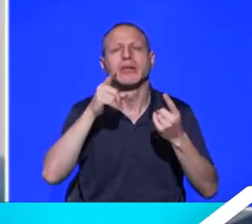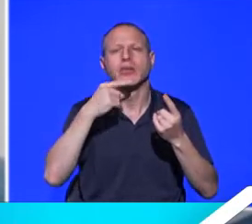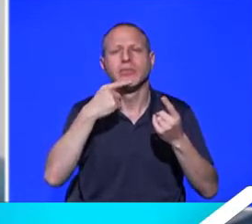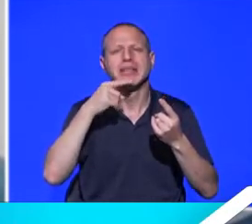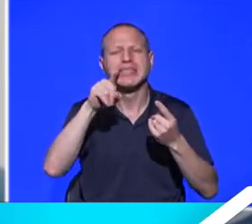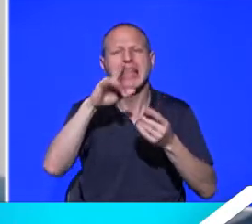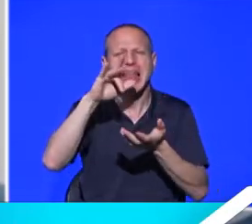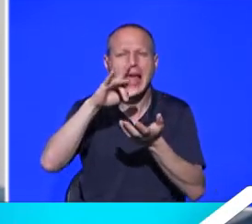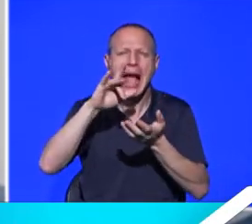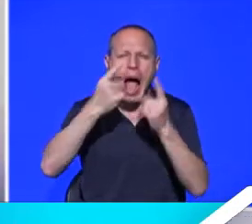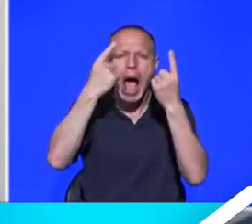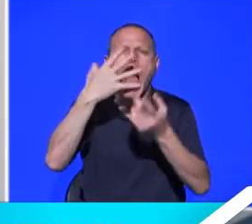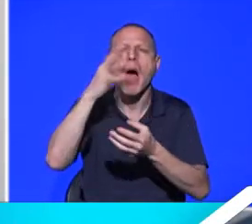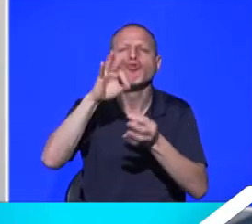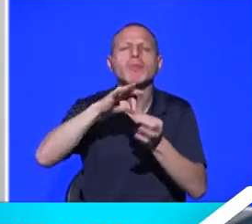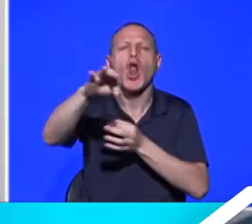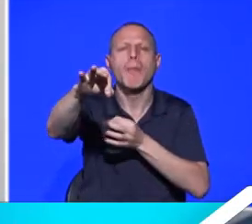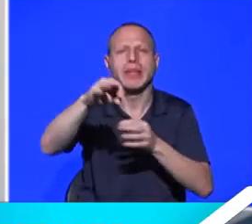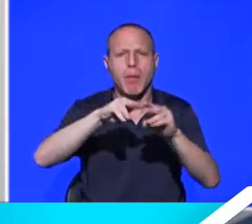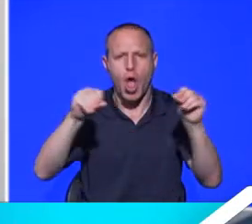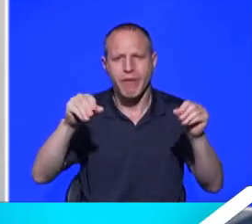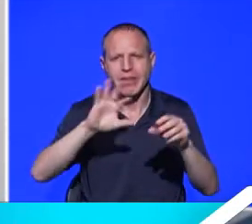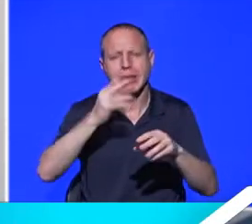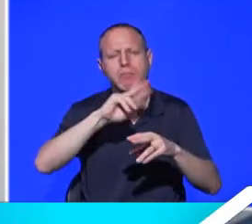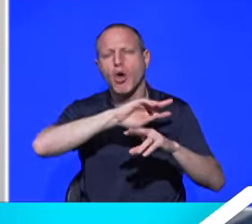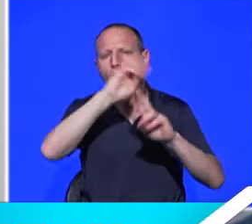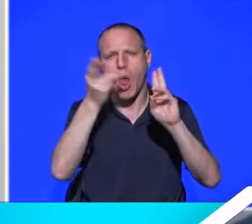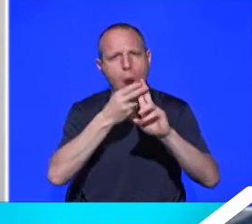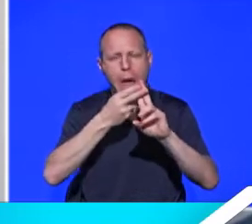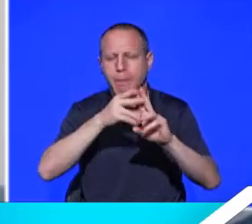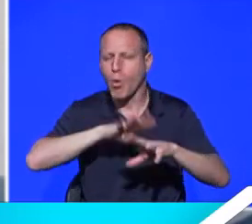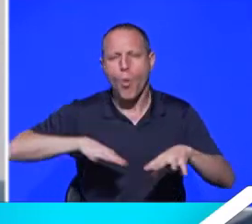קילומטר מהחוף. האם בכל העולם כולו אין מערכות התראה שיודעות לבוא